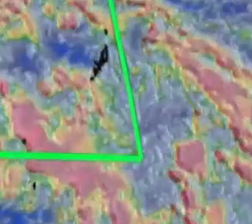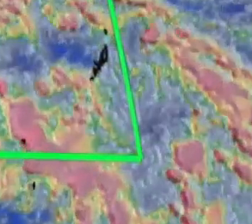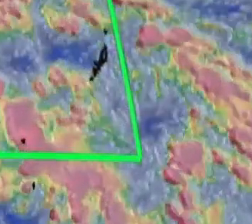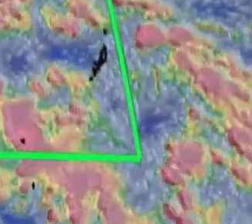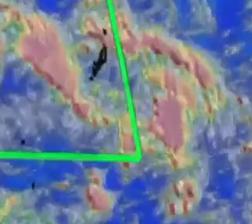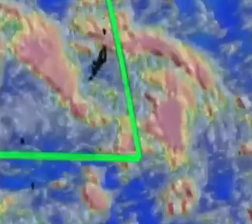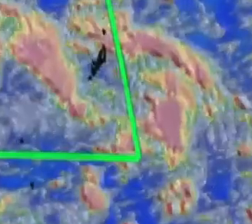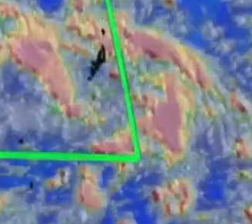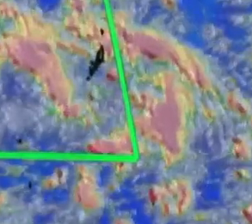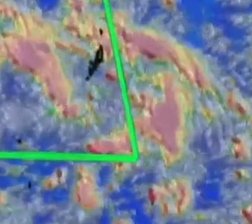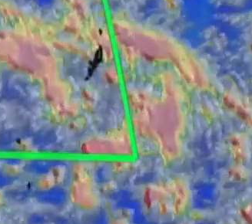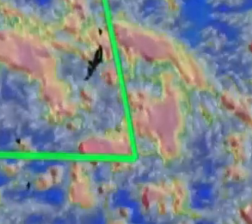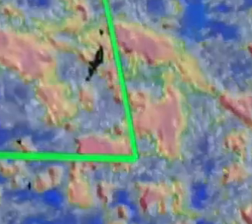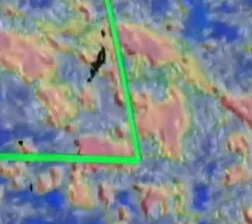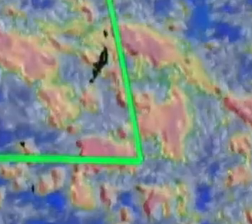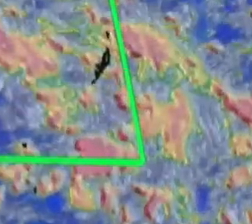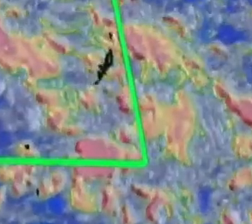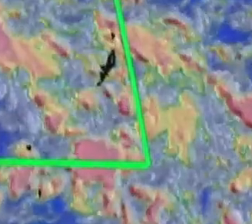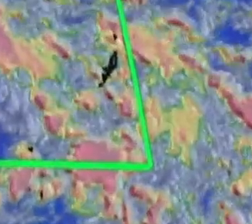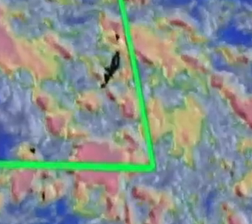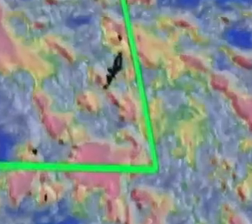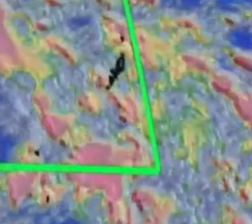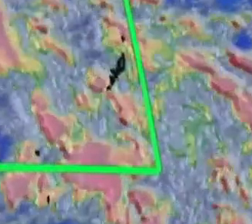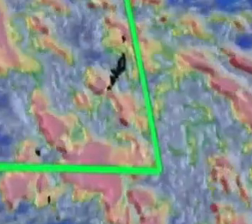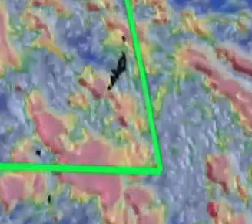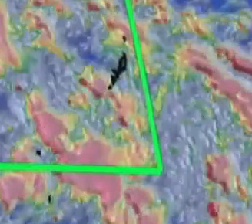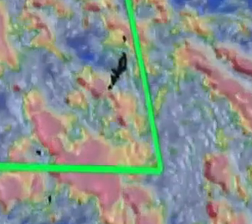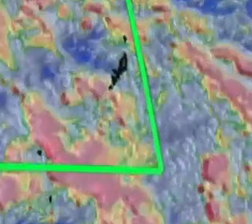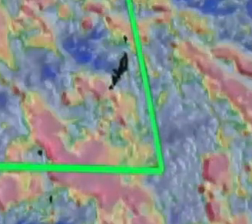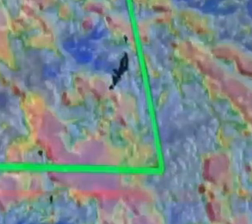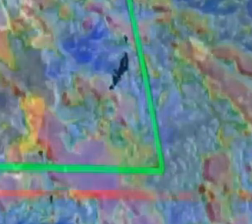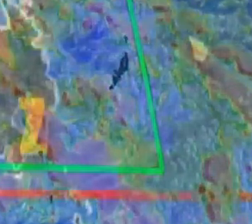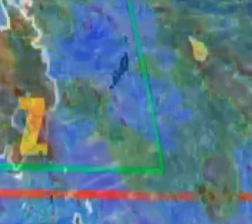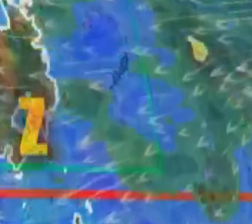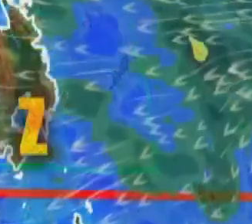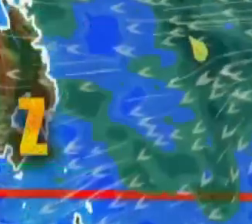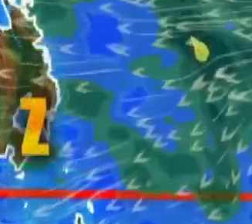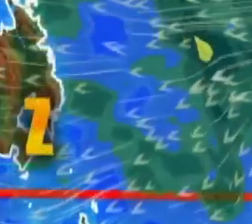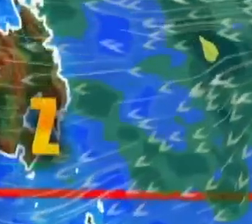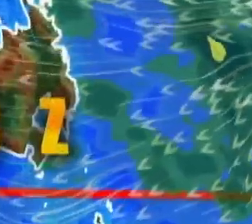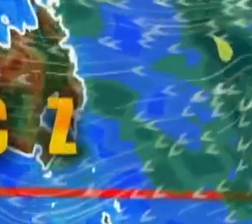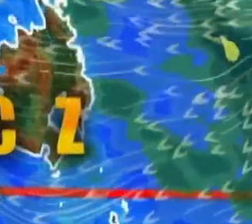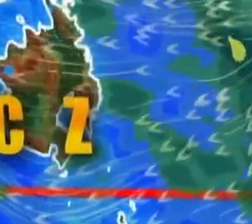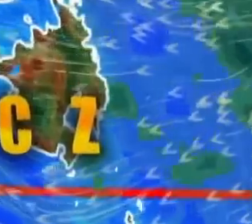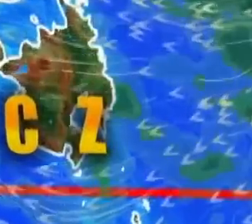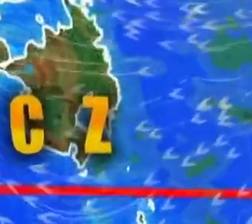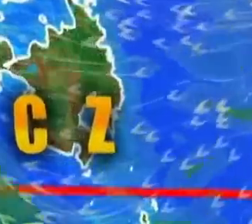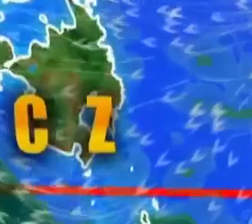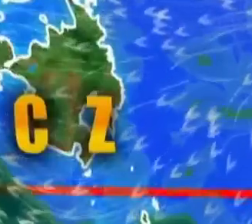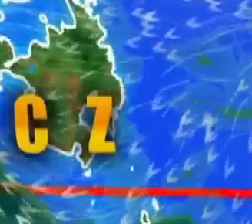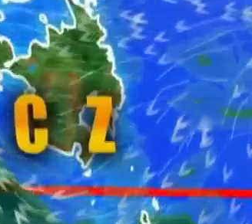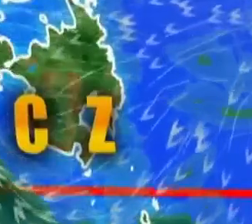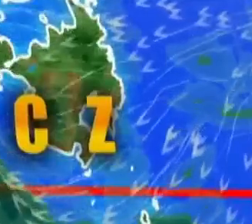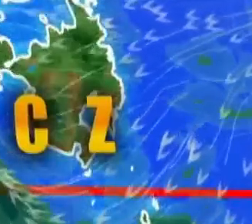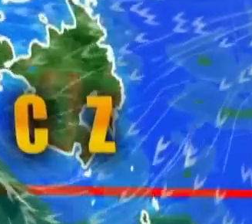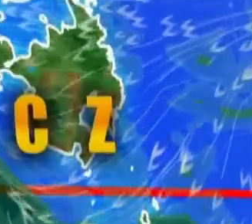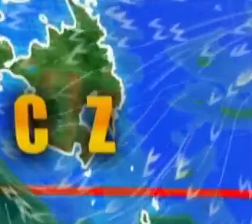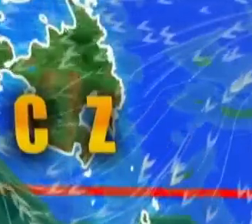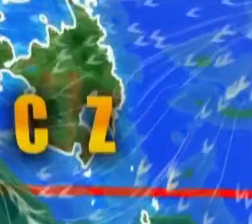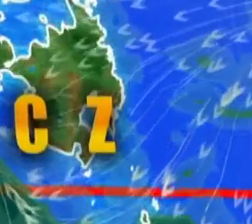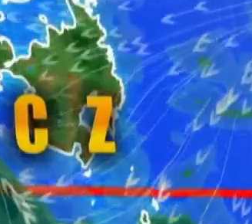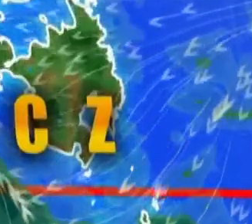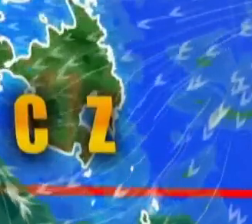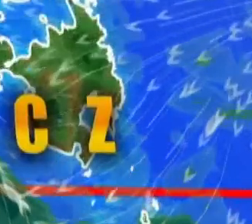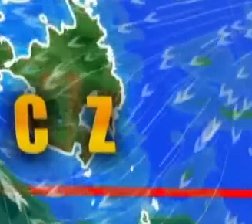bukas ng umaga. Magpapatuloy ang pagkilos ng sama ng panahon pakanluran patungo po sa gitnang bahagi ng West Philippine Sea